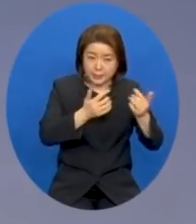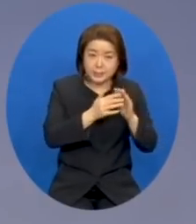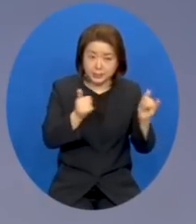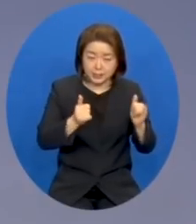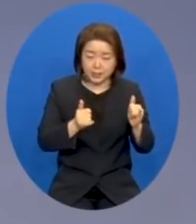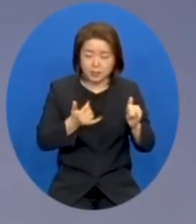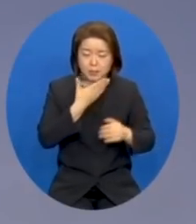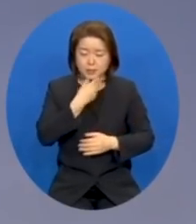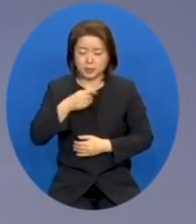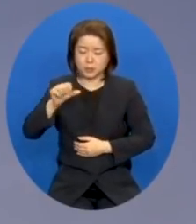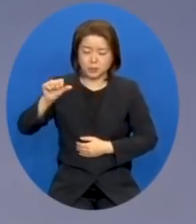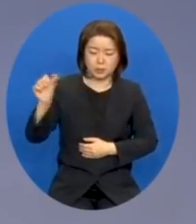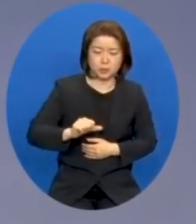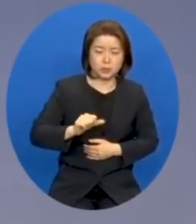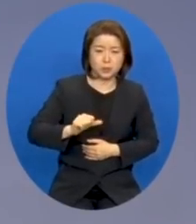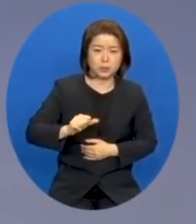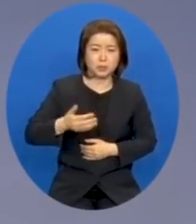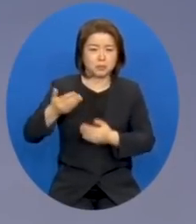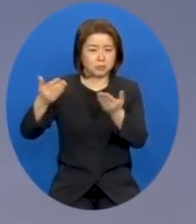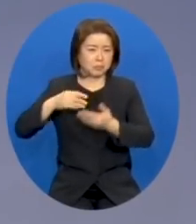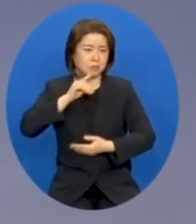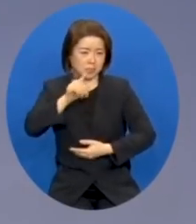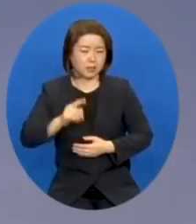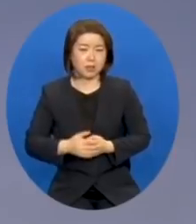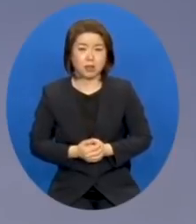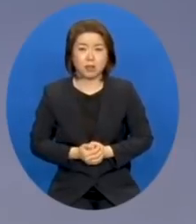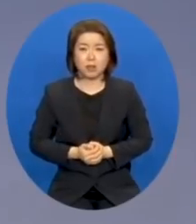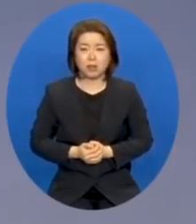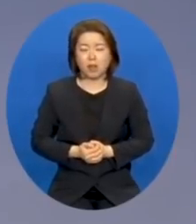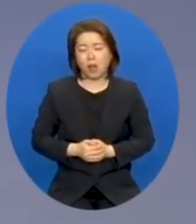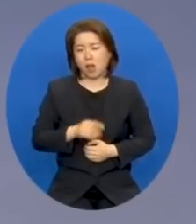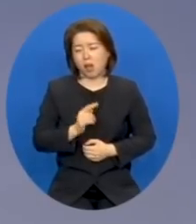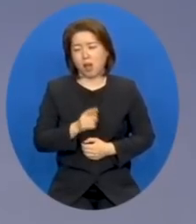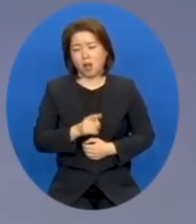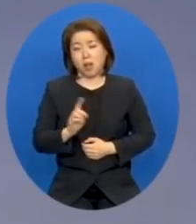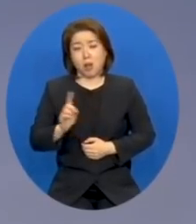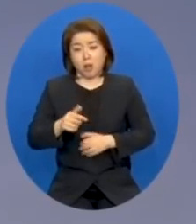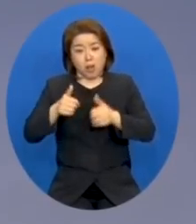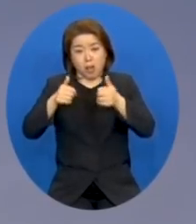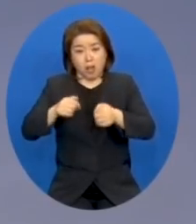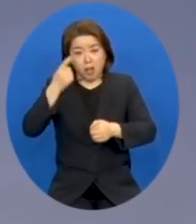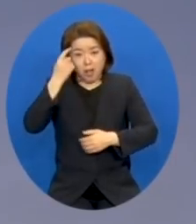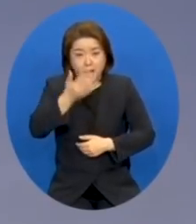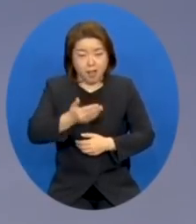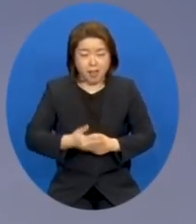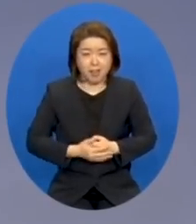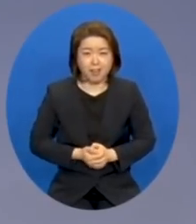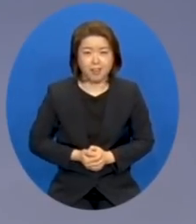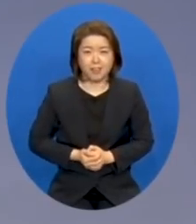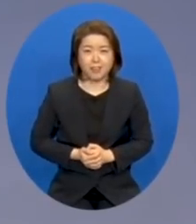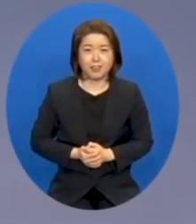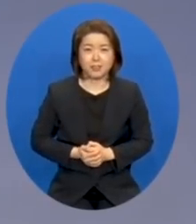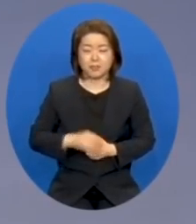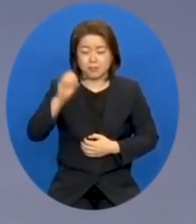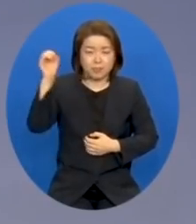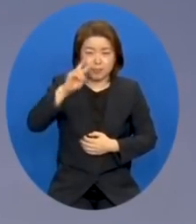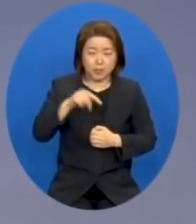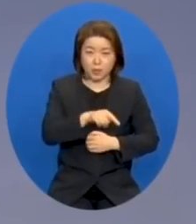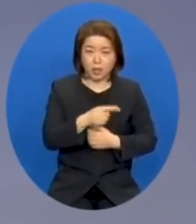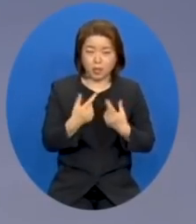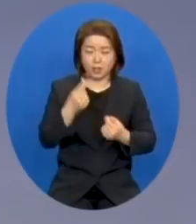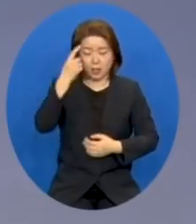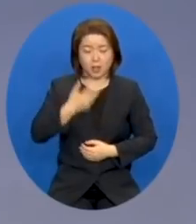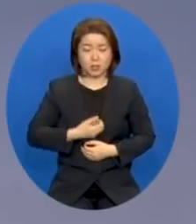사람은 저주를 받으라 세상에 이게 무신 삽니까 아니 갑자기 이렇게